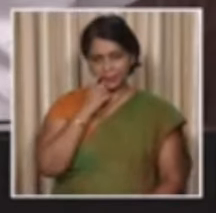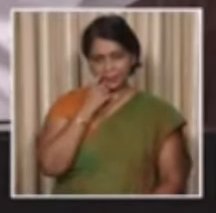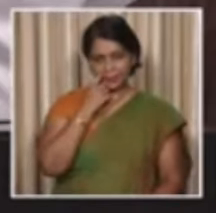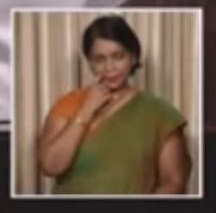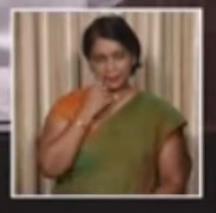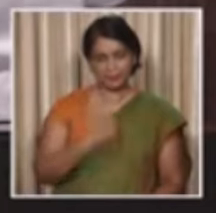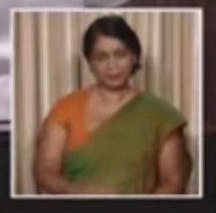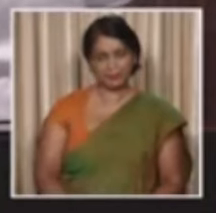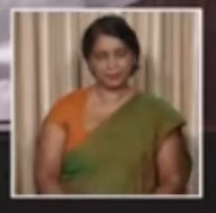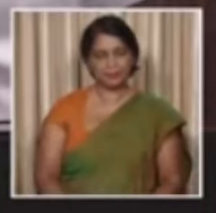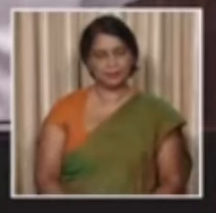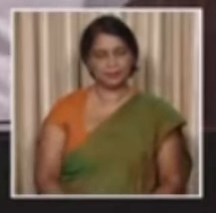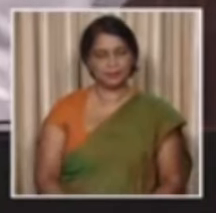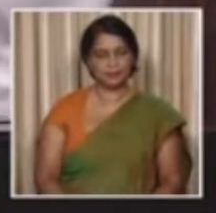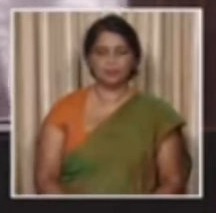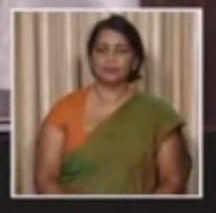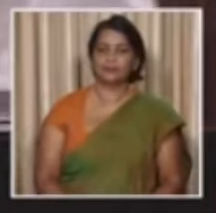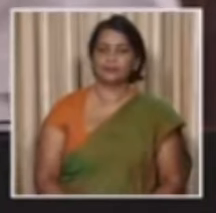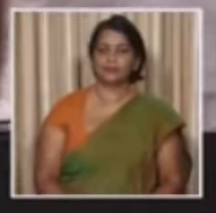विपक्ष नायक तुम